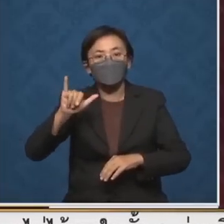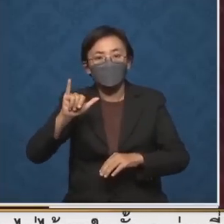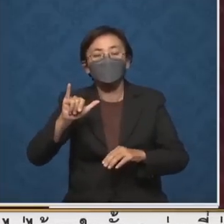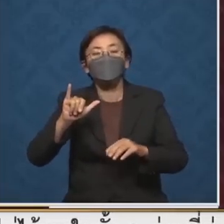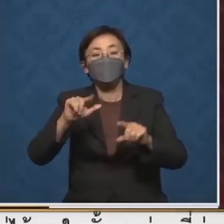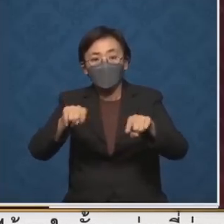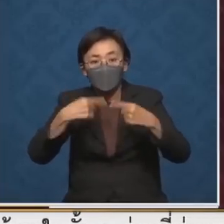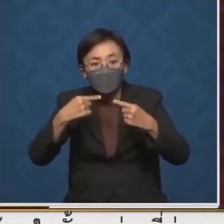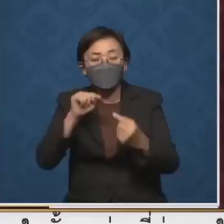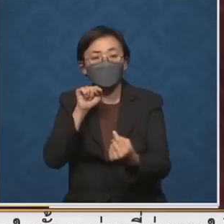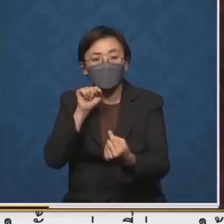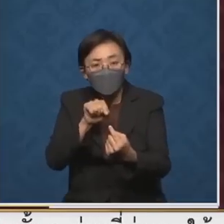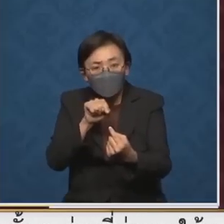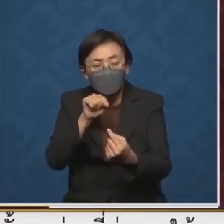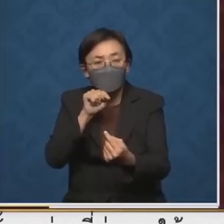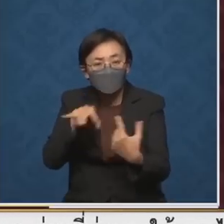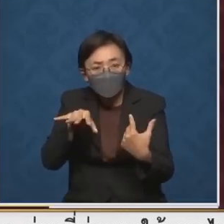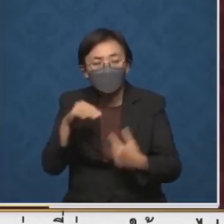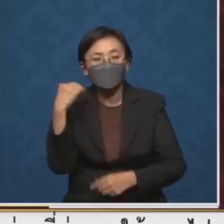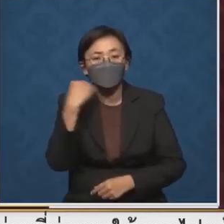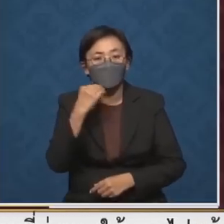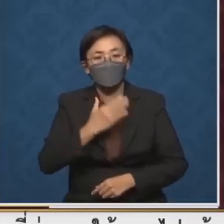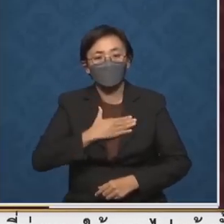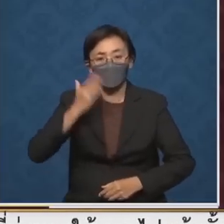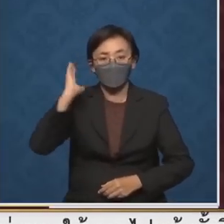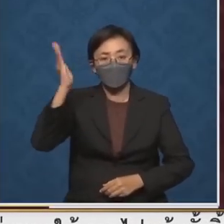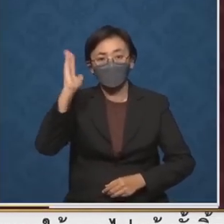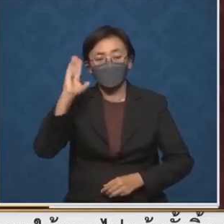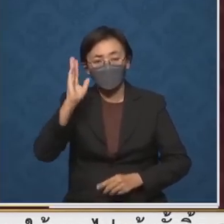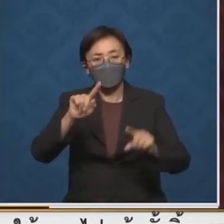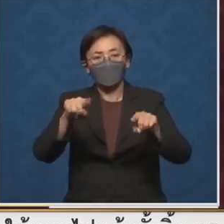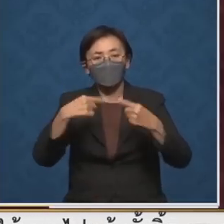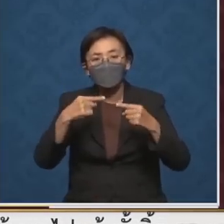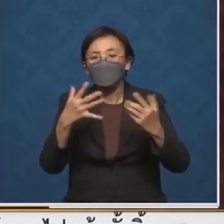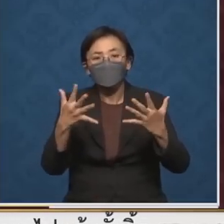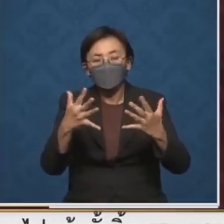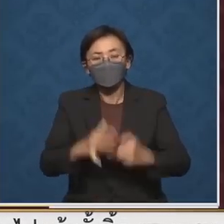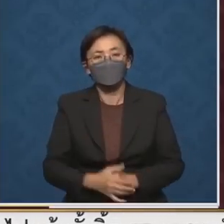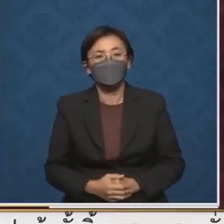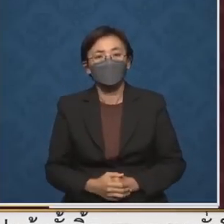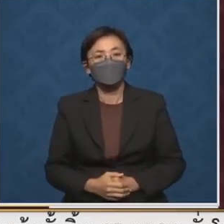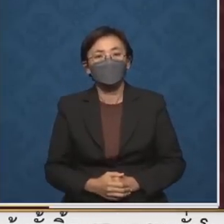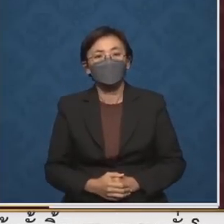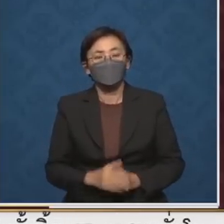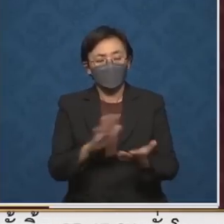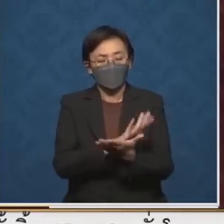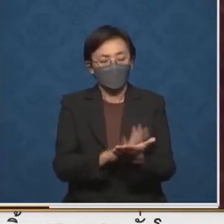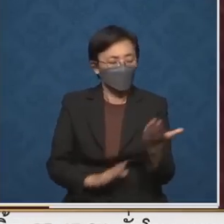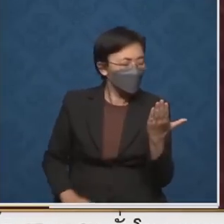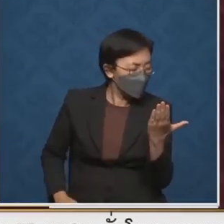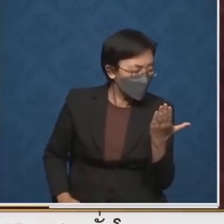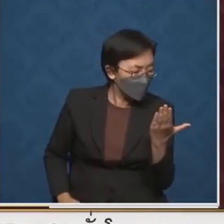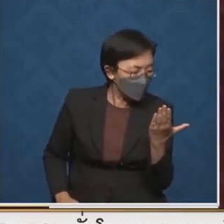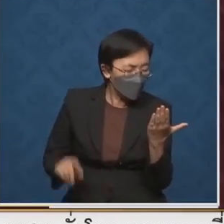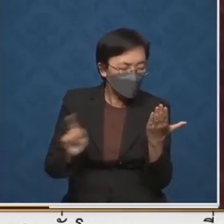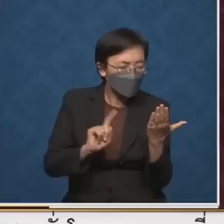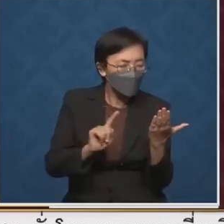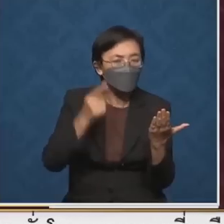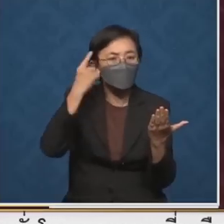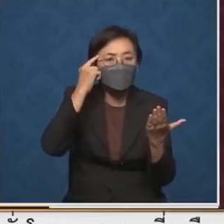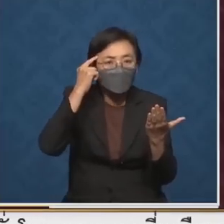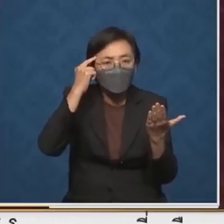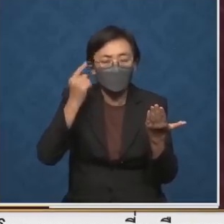คำถามหอเปล่เพราะทุกครั้งเวลาผมมาพปรายท่านไม่เคยตอบอะไรเลยฮะแล้วกเอาโพยอะไรไม่รู้วาอ่านไปดูแผต่อไปครับ